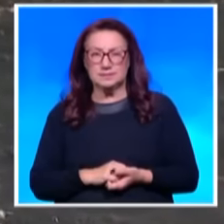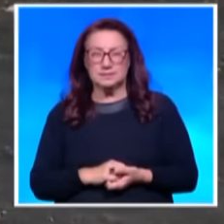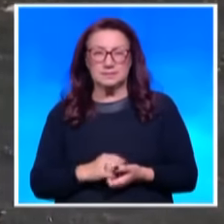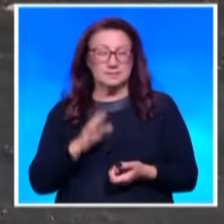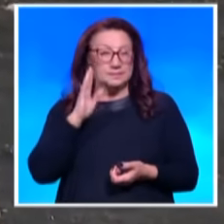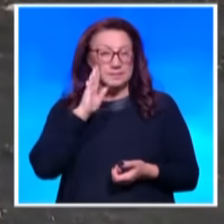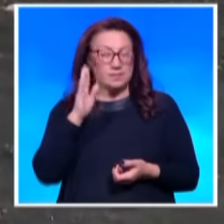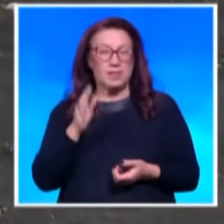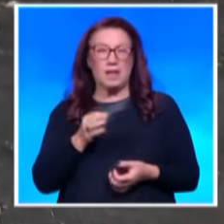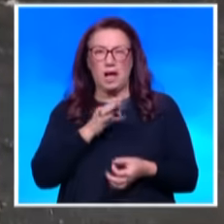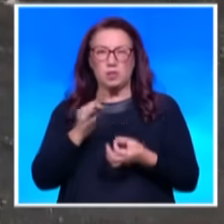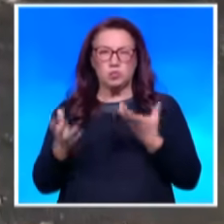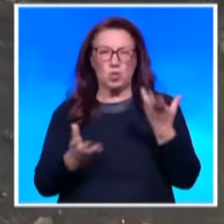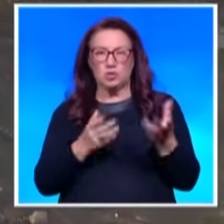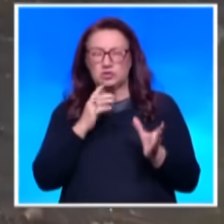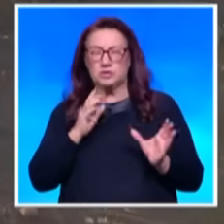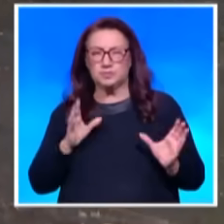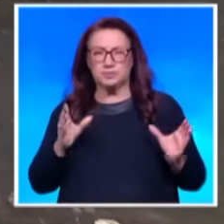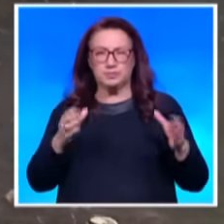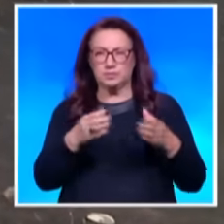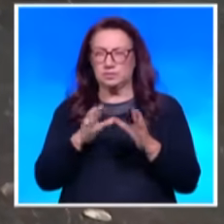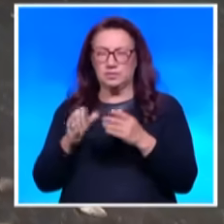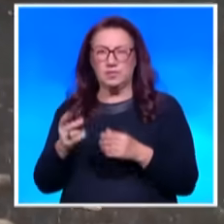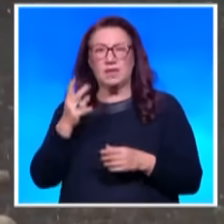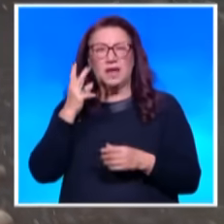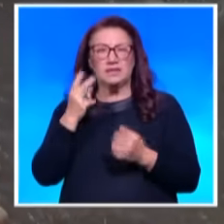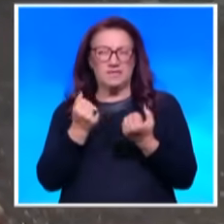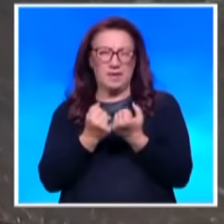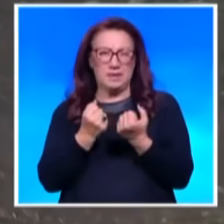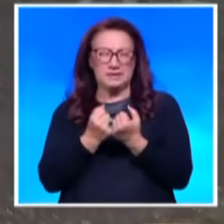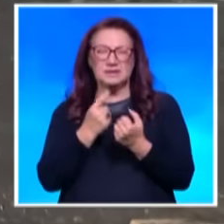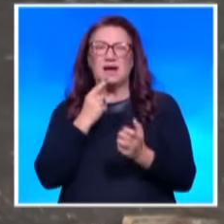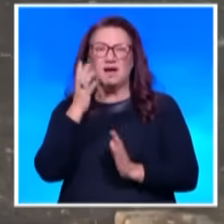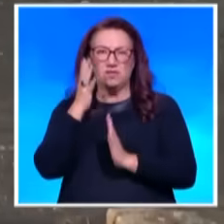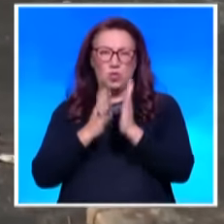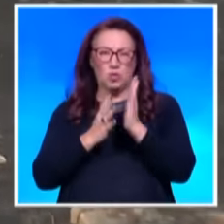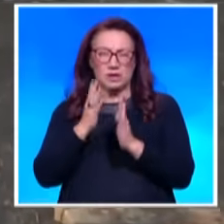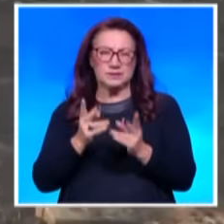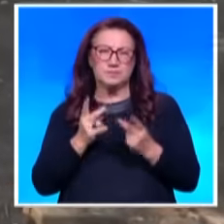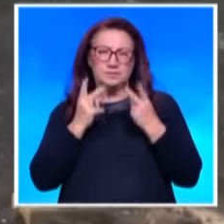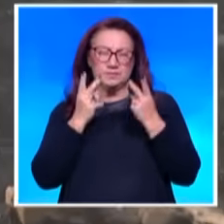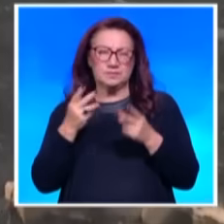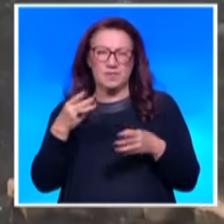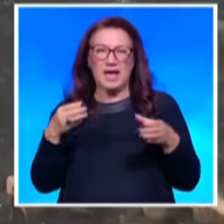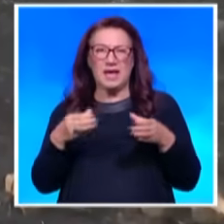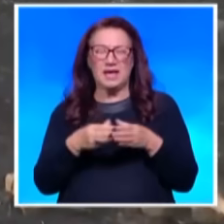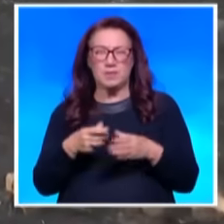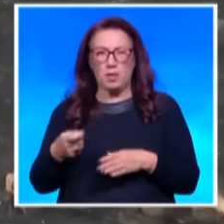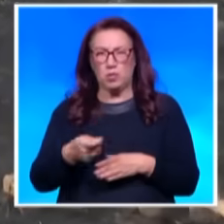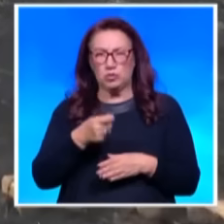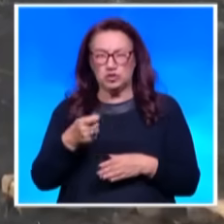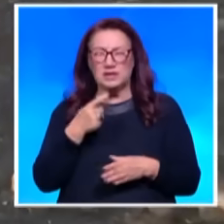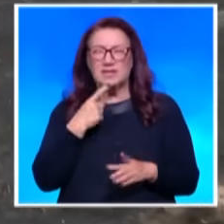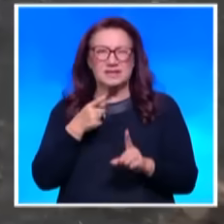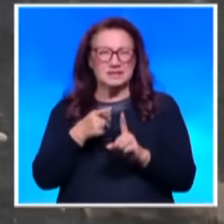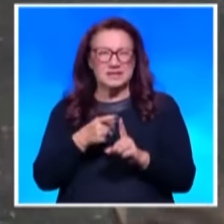Здравейте, пожарът е локализиран. Има две локални огнища в гората на цяло изворище, които се наблюдават от екипи на пожарната. Целта е огъня да не се разпространи отново